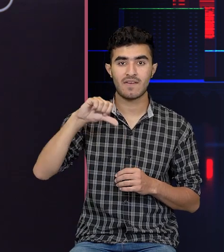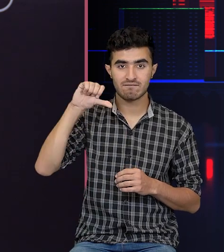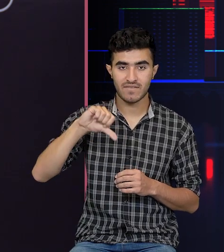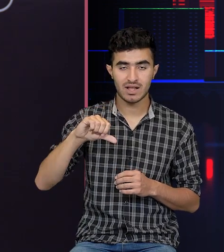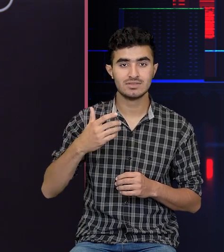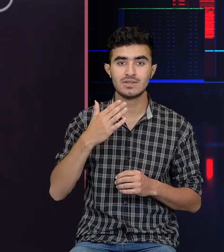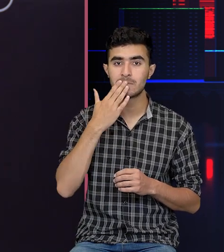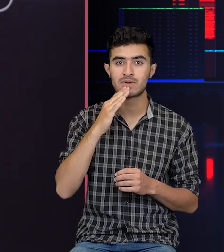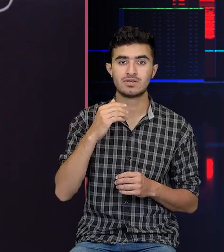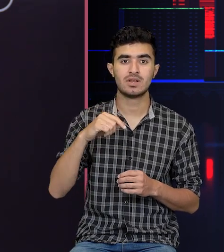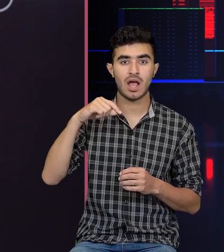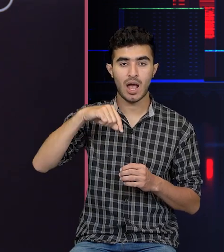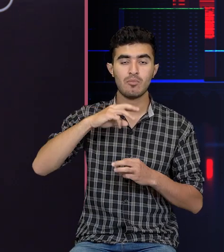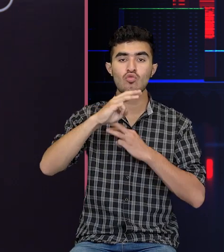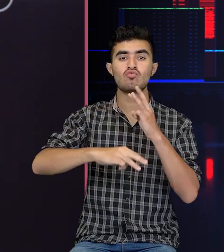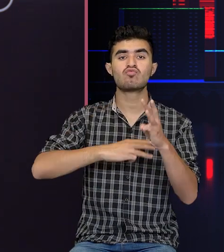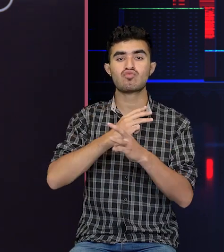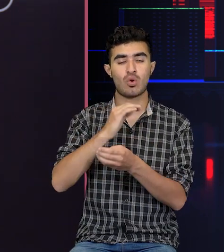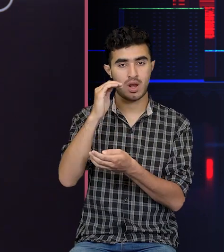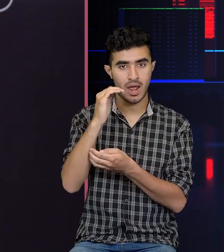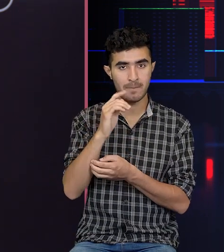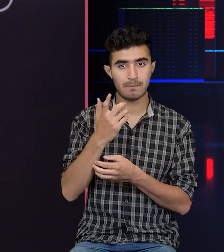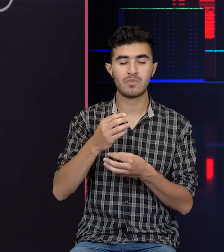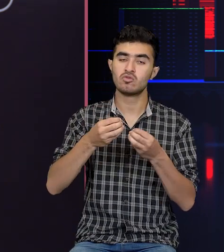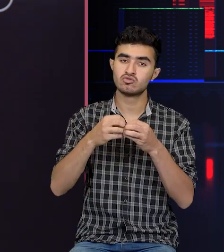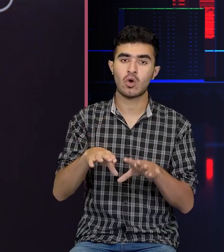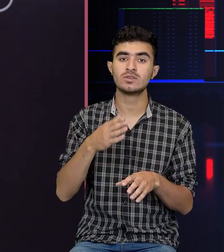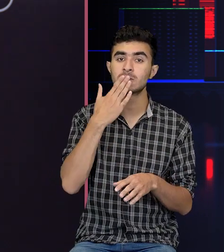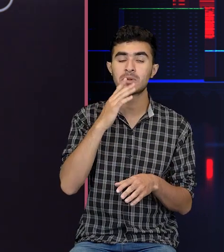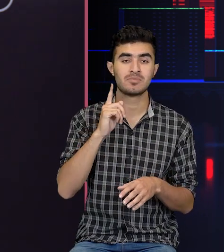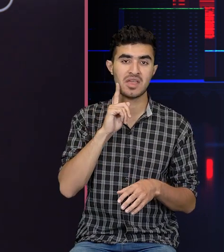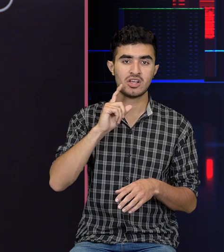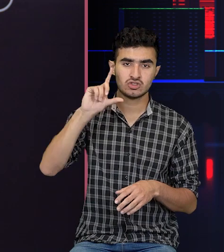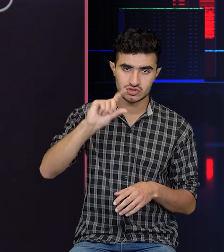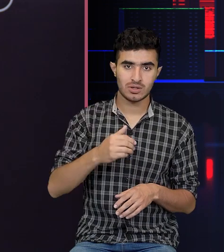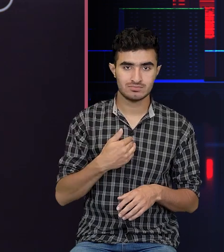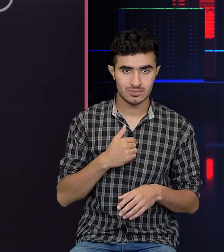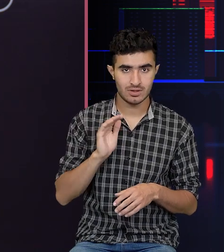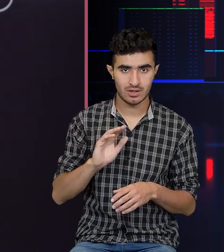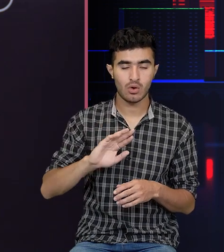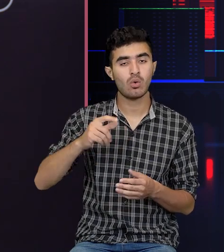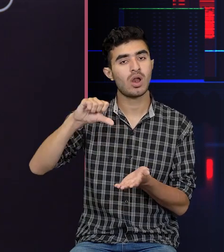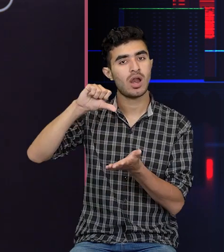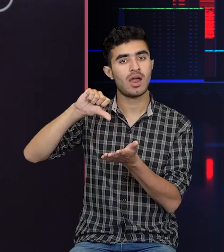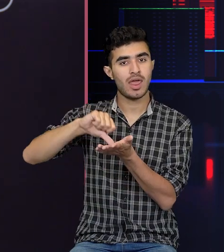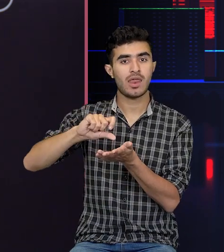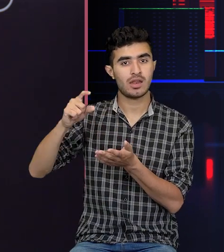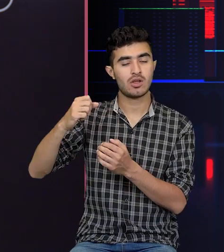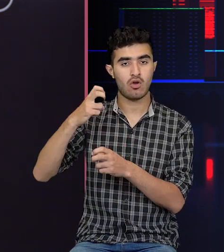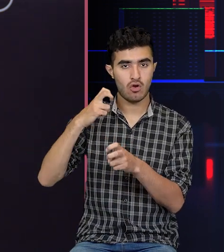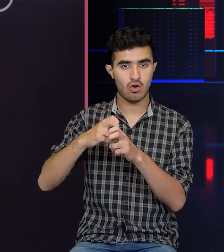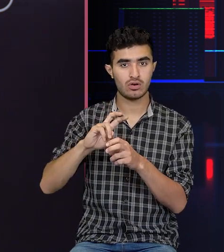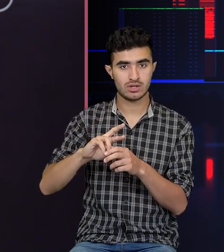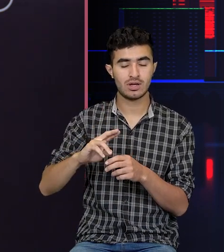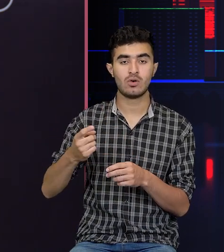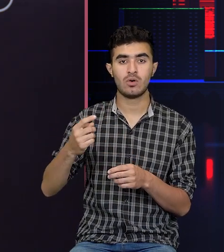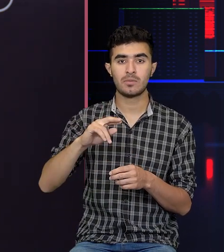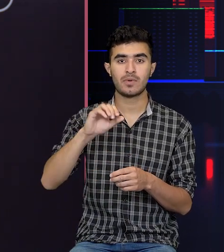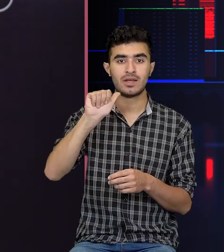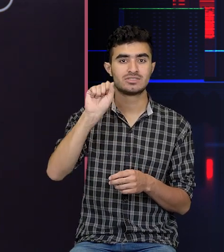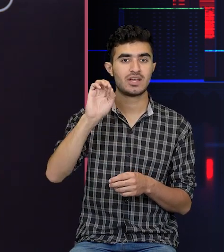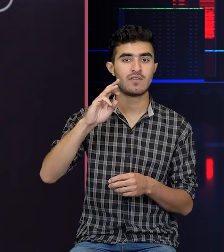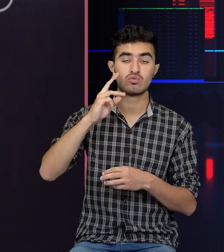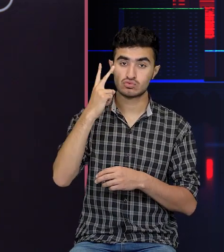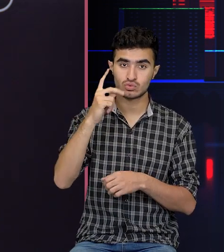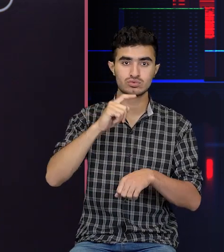आराम से उन्होंने फेस कर लेना था फाइनल। तो उनके दिल में भी यही बात थी, और जो हमारे ऑफिशियल थे, जितने भी वहाँ पे लोग थे, तो सबके दिल